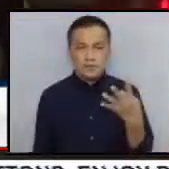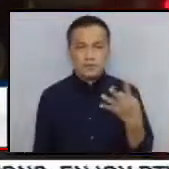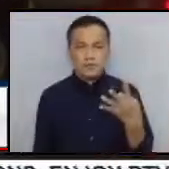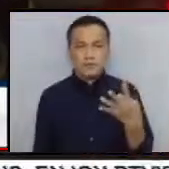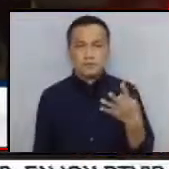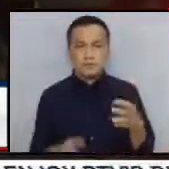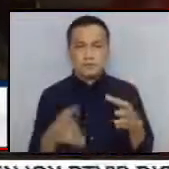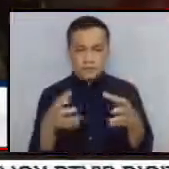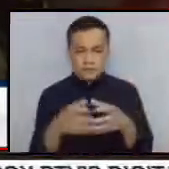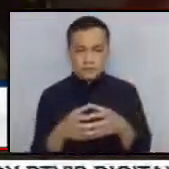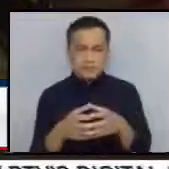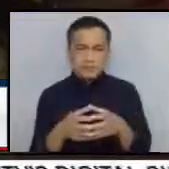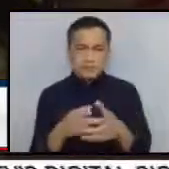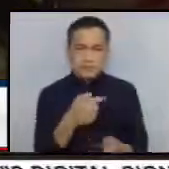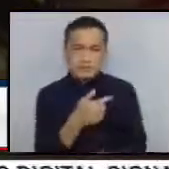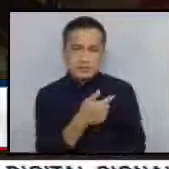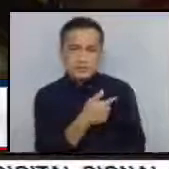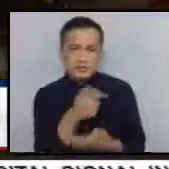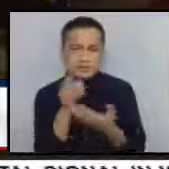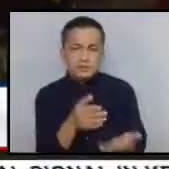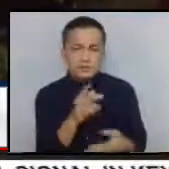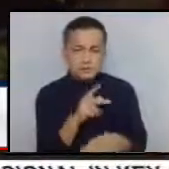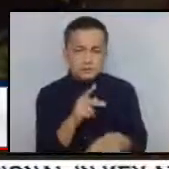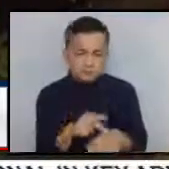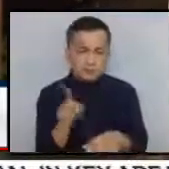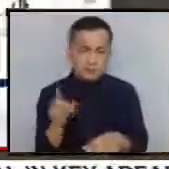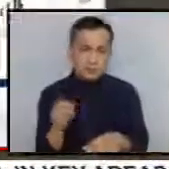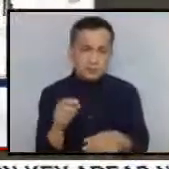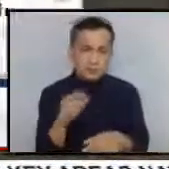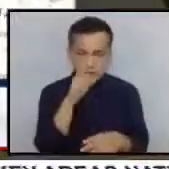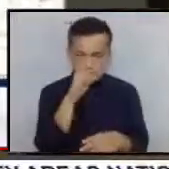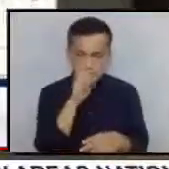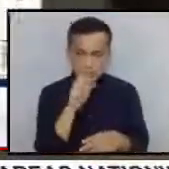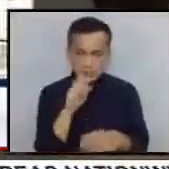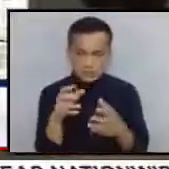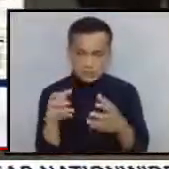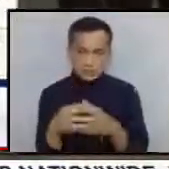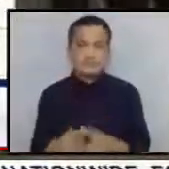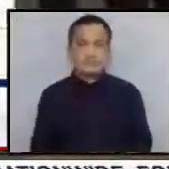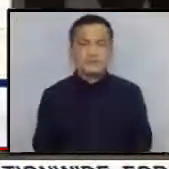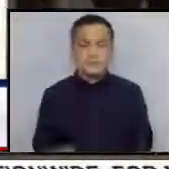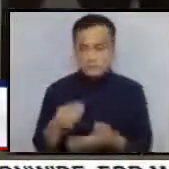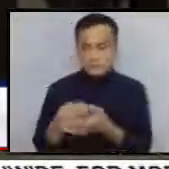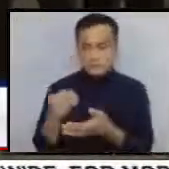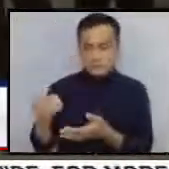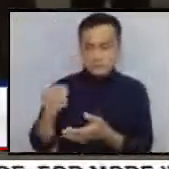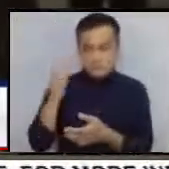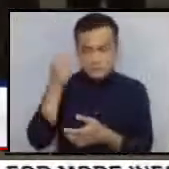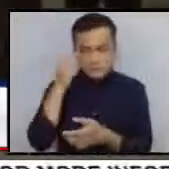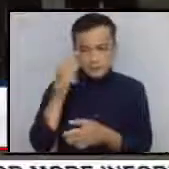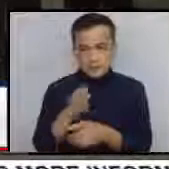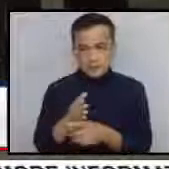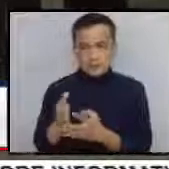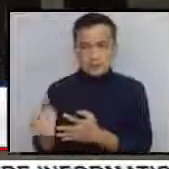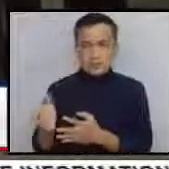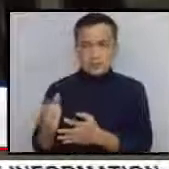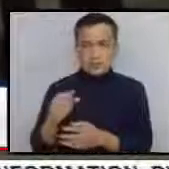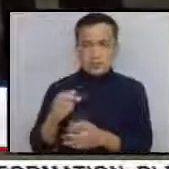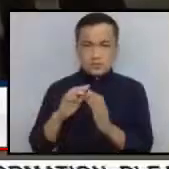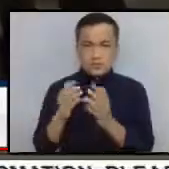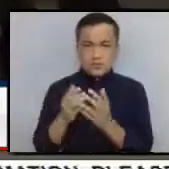sa Pilipinas para sa nasabing age group. Binili ito ng gobyerno sa pamamagitan ng World Bank. Ang